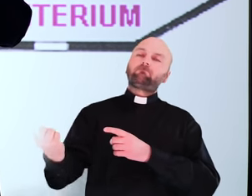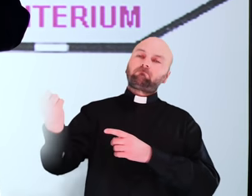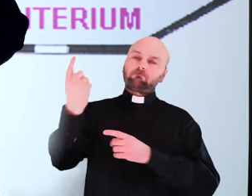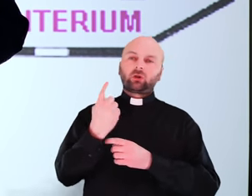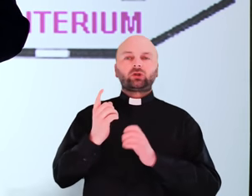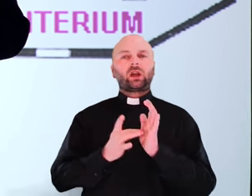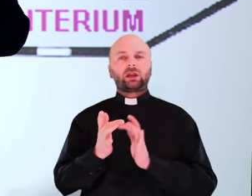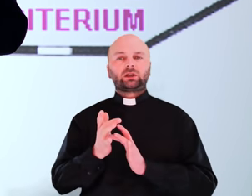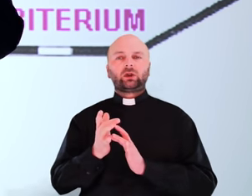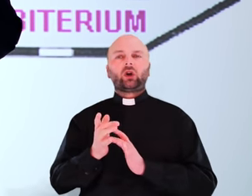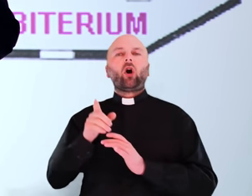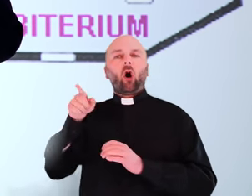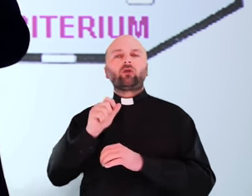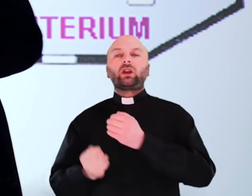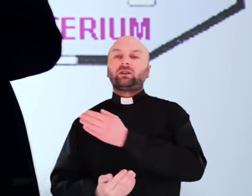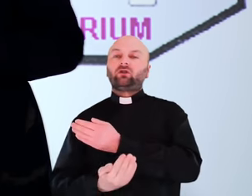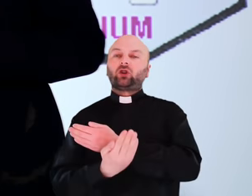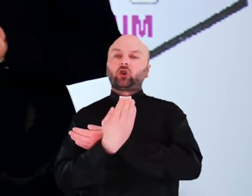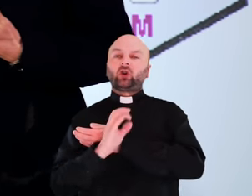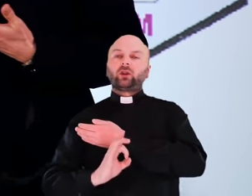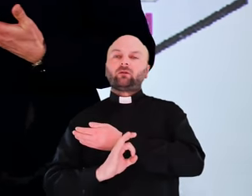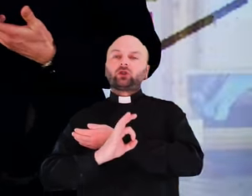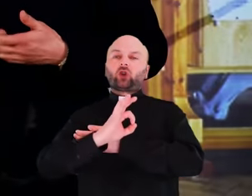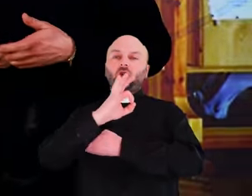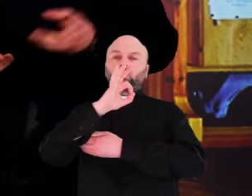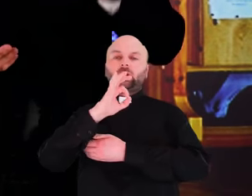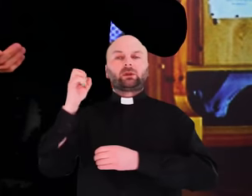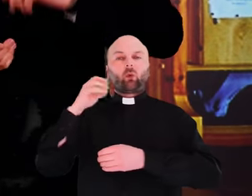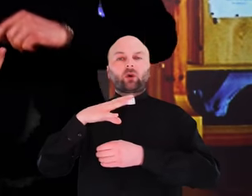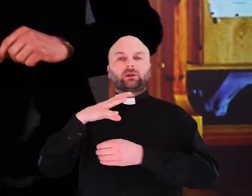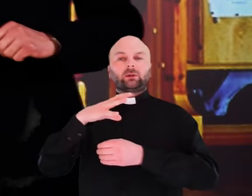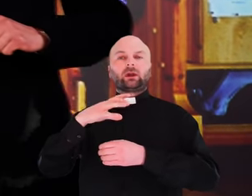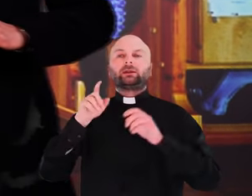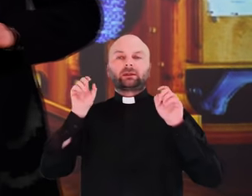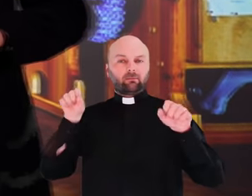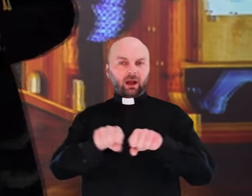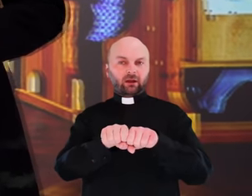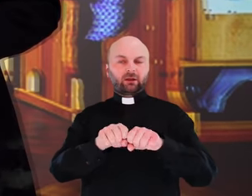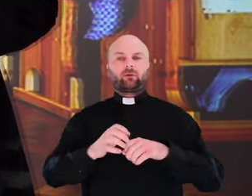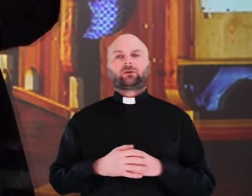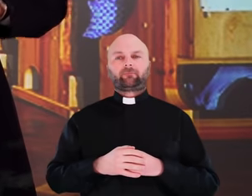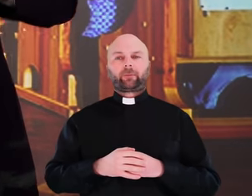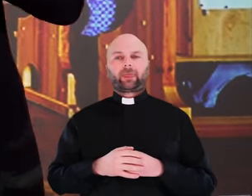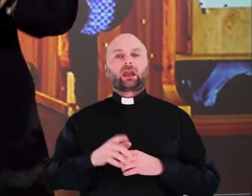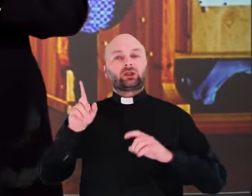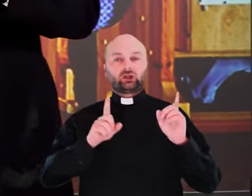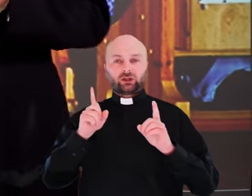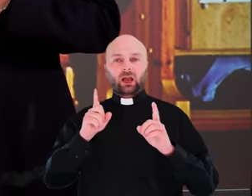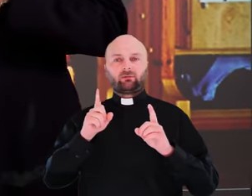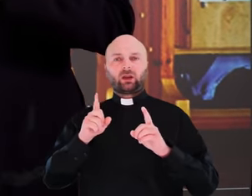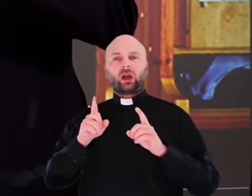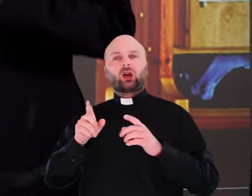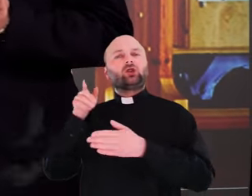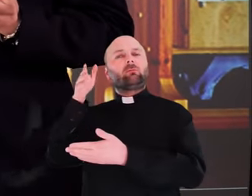jest wschodzącym słońcem sprawiedliwości. I widać to nieraz w niektórych świątyniach, które z przodu